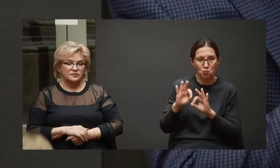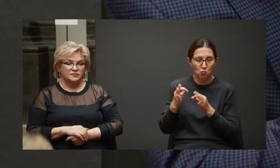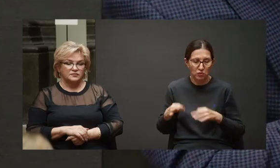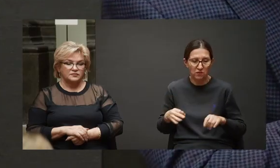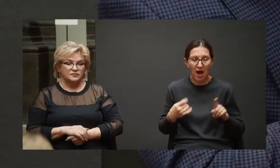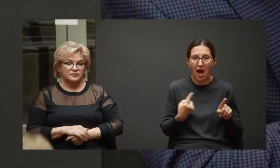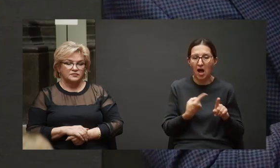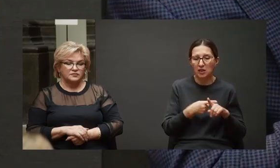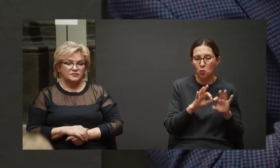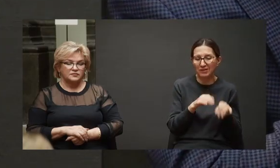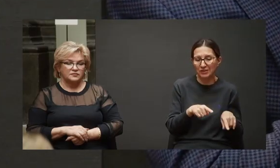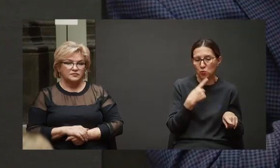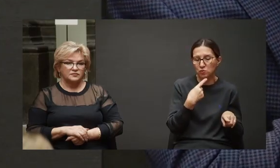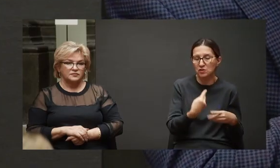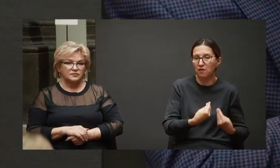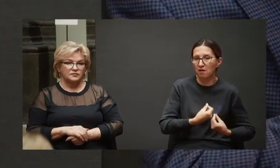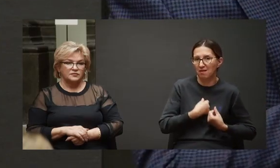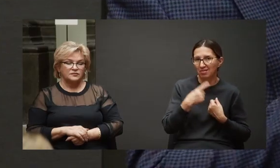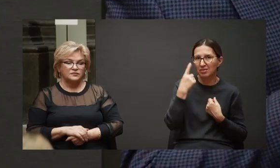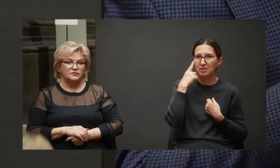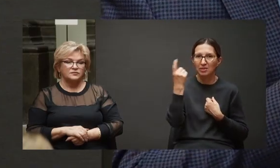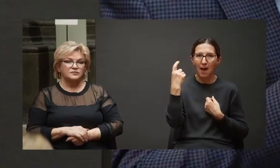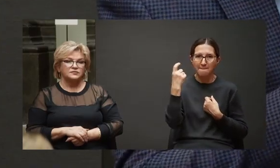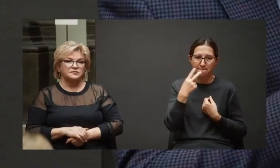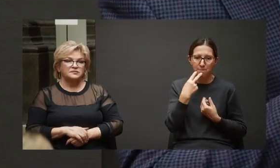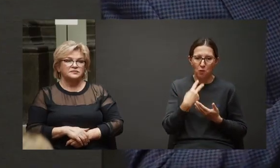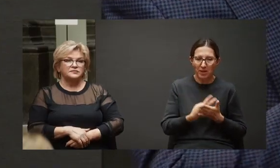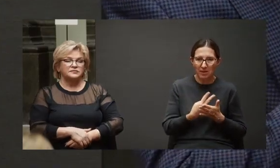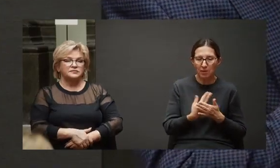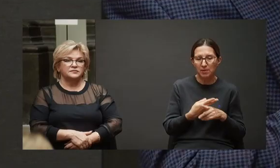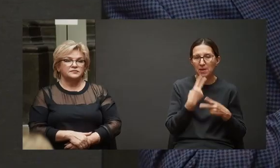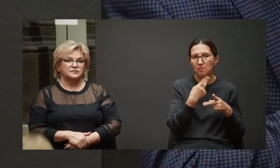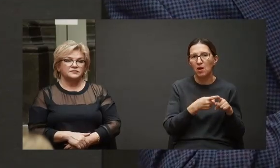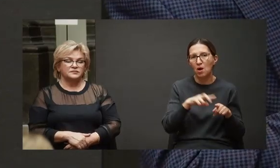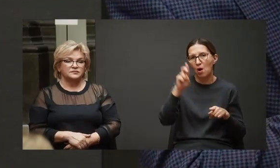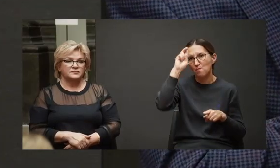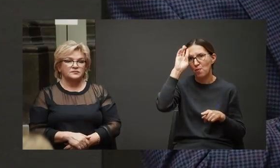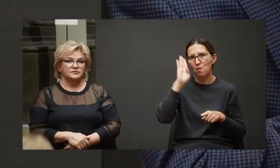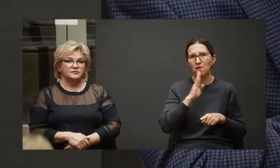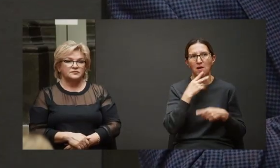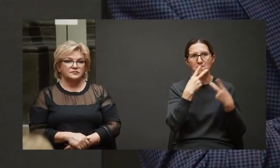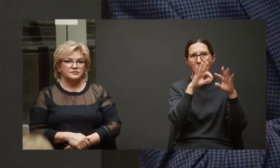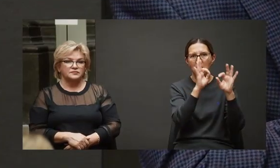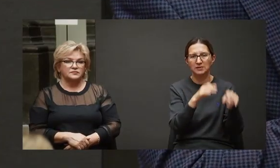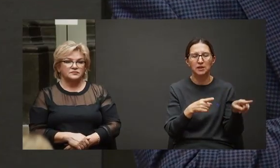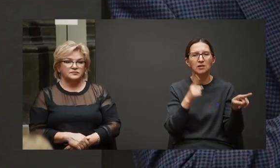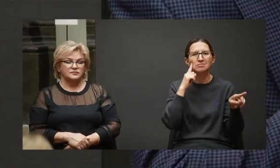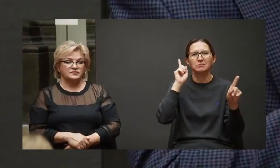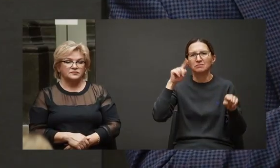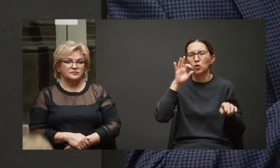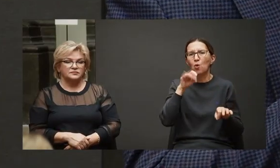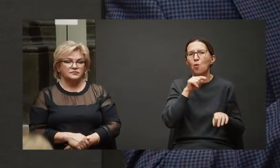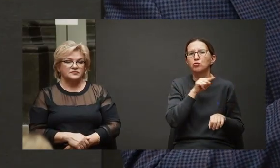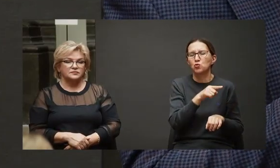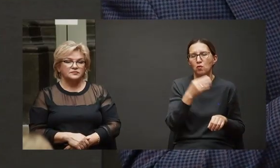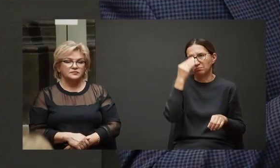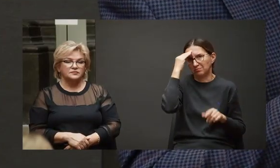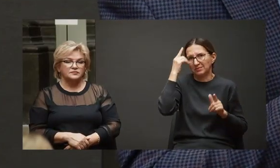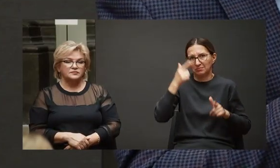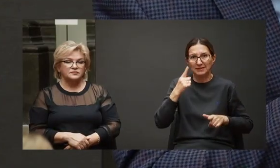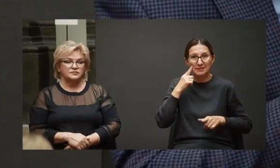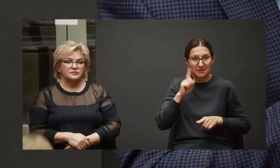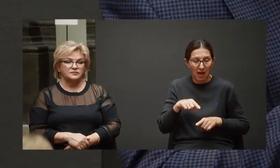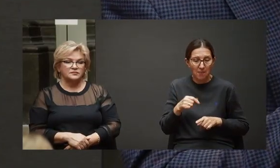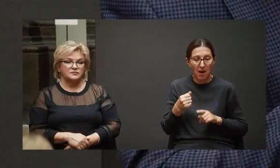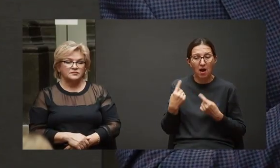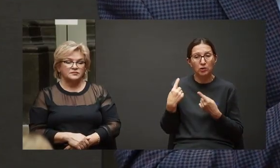нам напоминает, ну, когда мы смотрим на образ Богоматери, мы, собственно говоря, знаем уже, про что это все. И